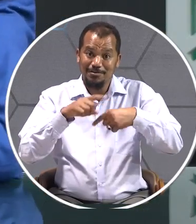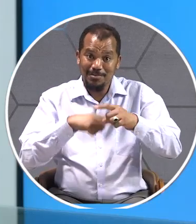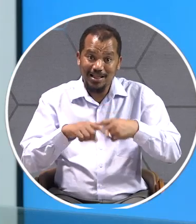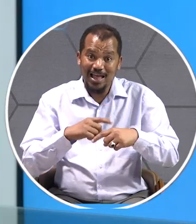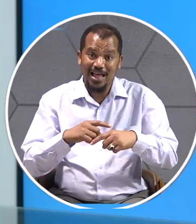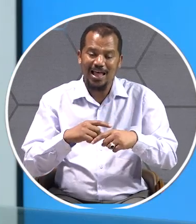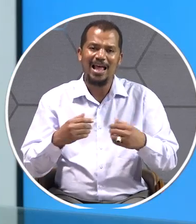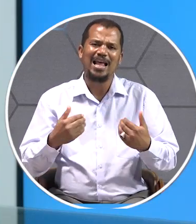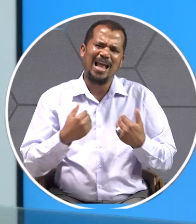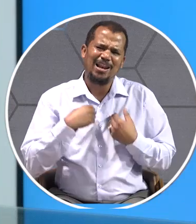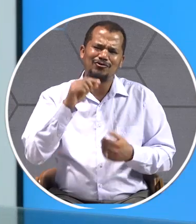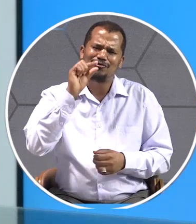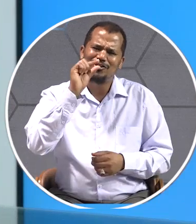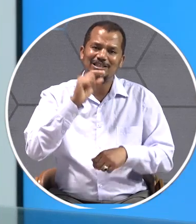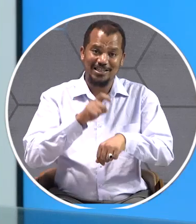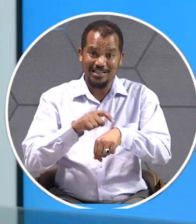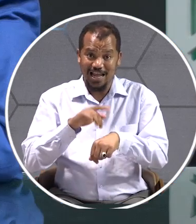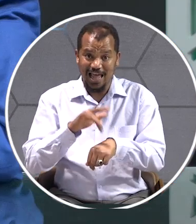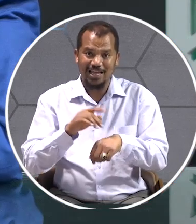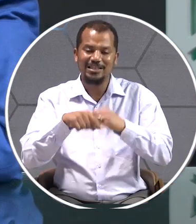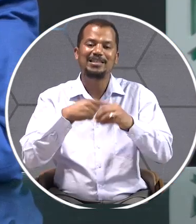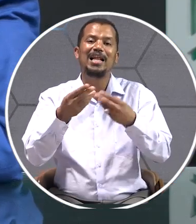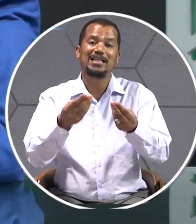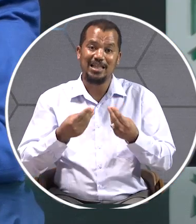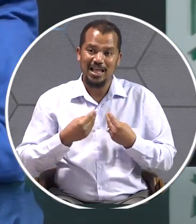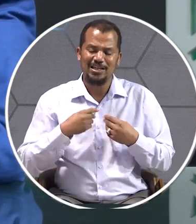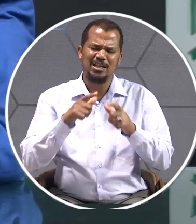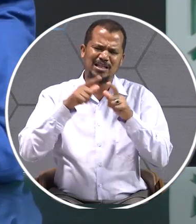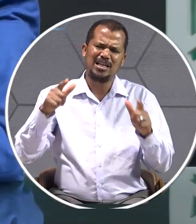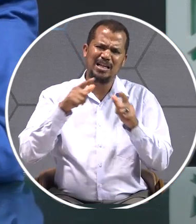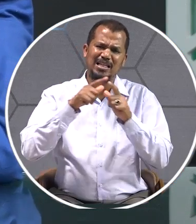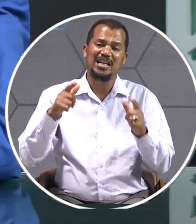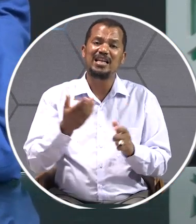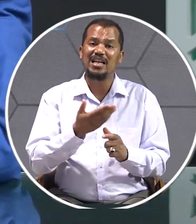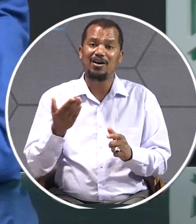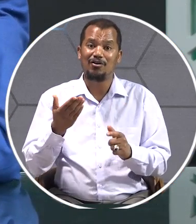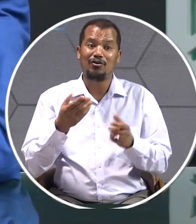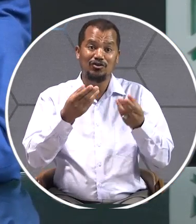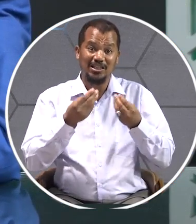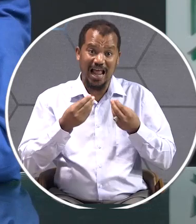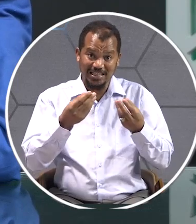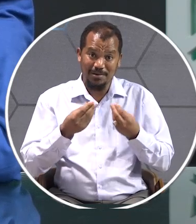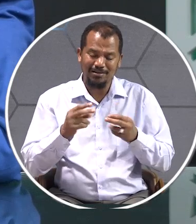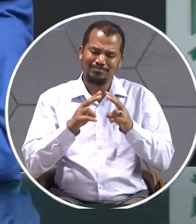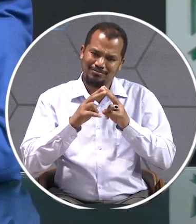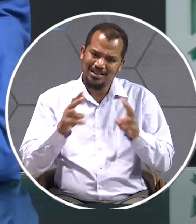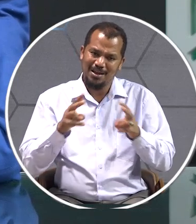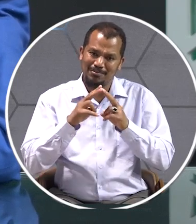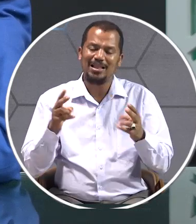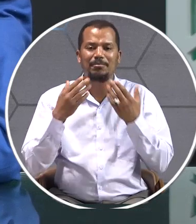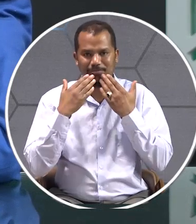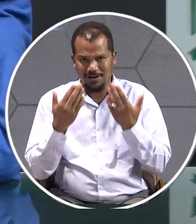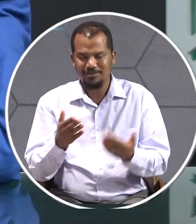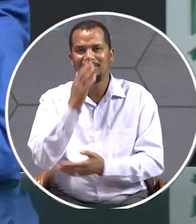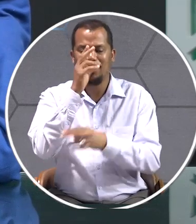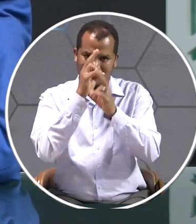ድረስ ካለች ትንሽ ጊዜ ላይ ስለሰጠህን ግን ትልልቅ ነገሮችን አንስተ ስላስተማርከን በጣም በጣም ነው